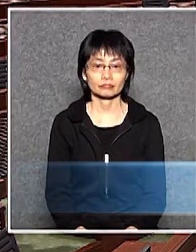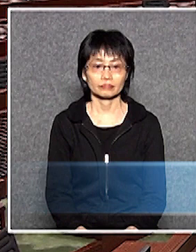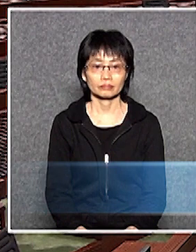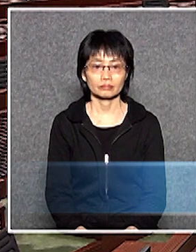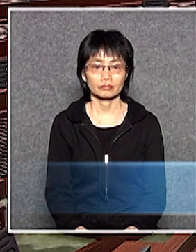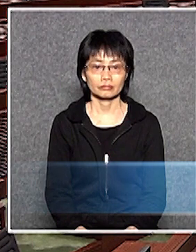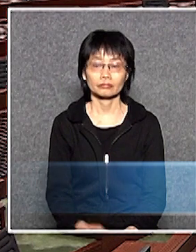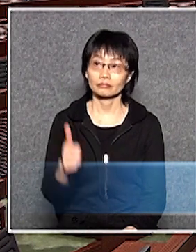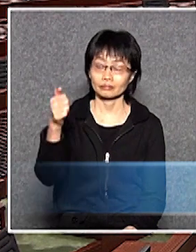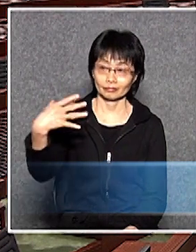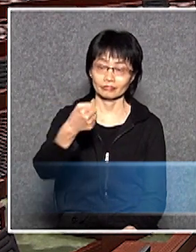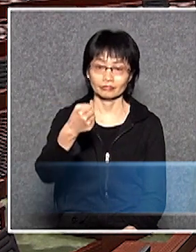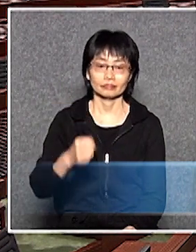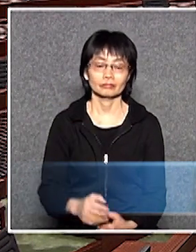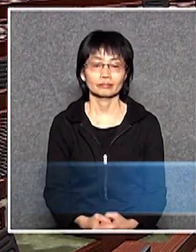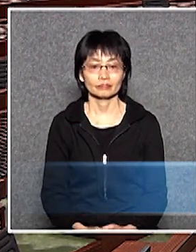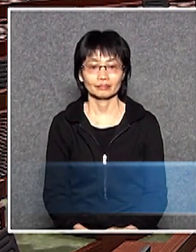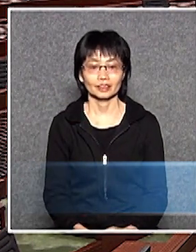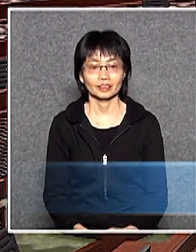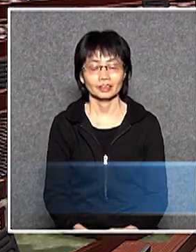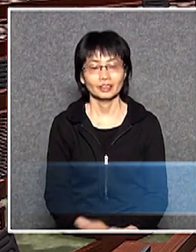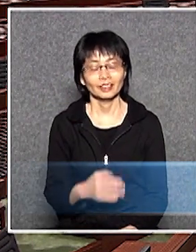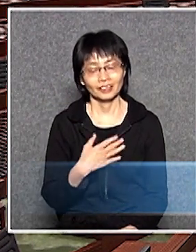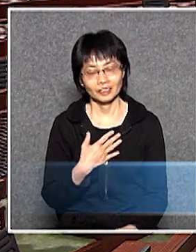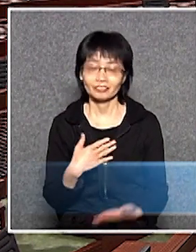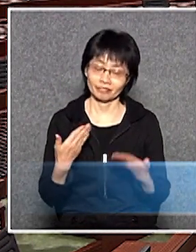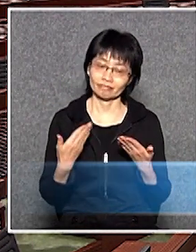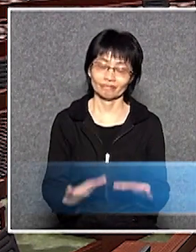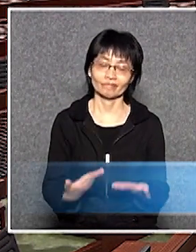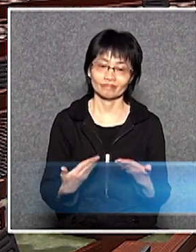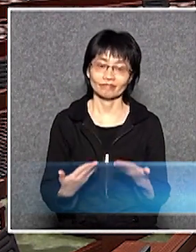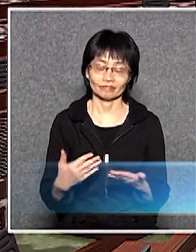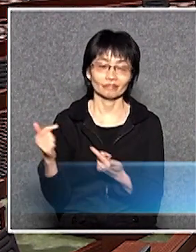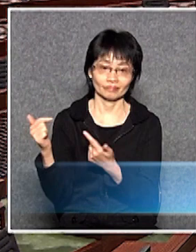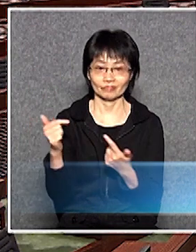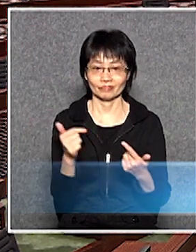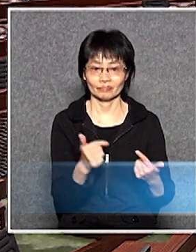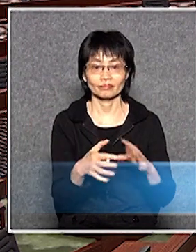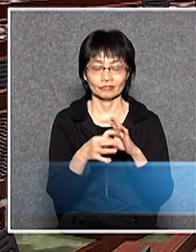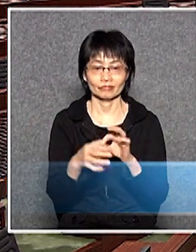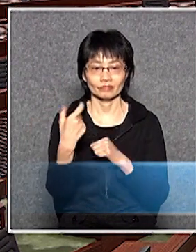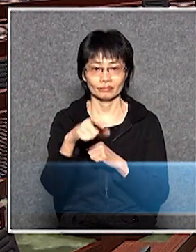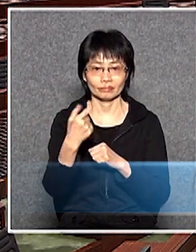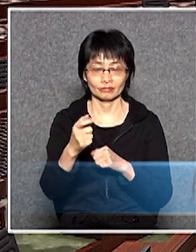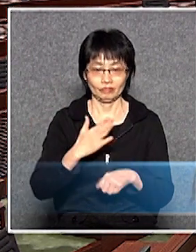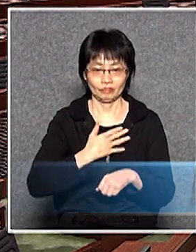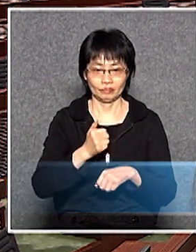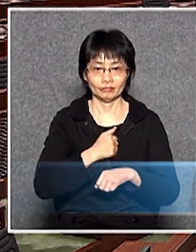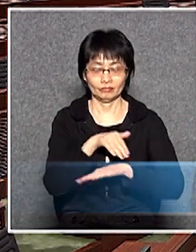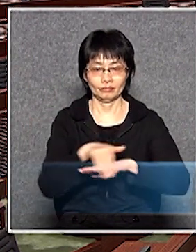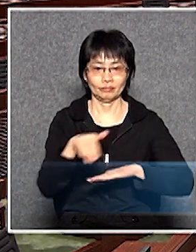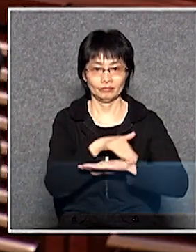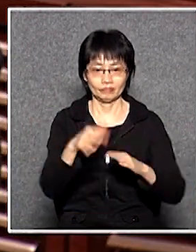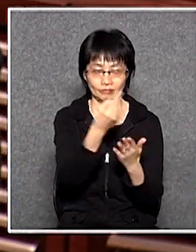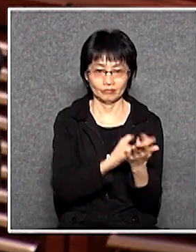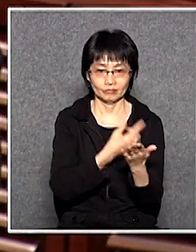唔該啊，主席。唉，今日我哋咧就係繼續財政預算案嘅第二項辯論，